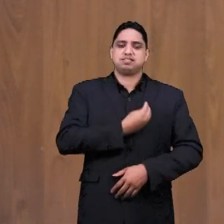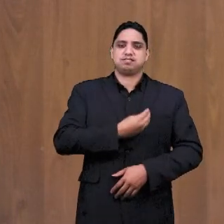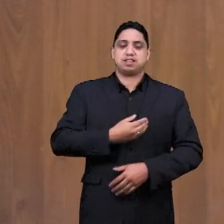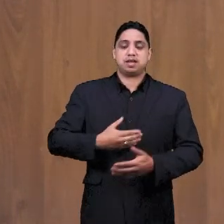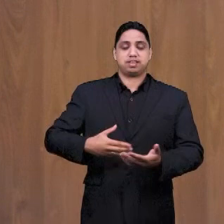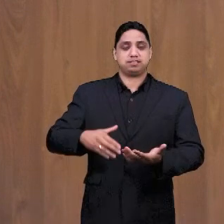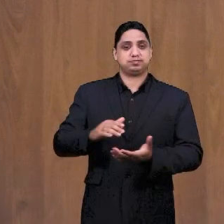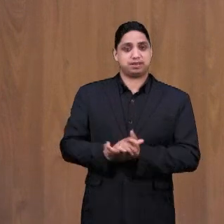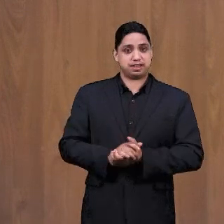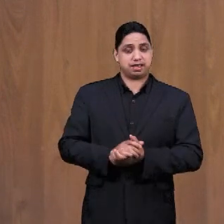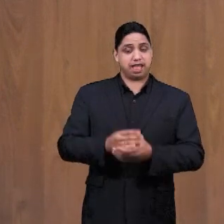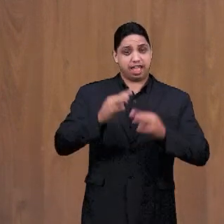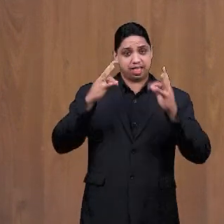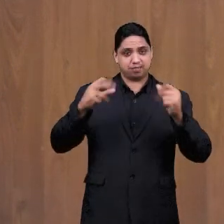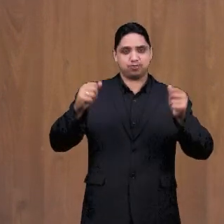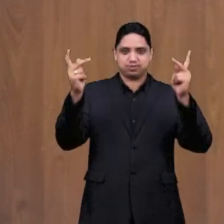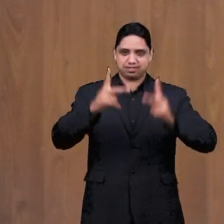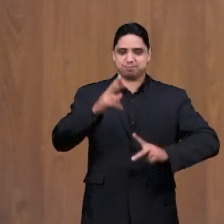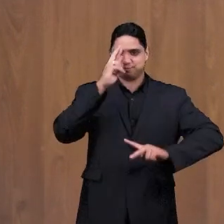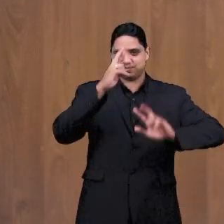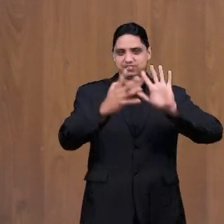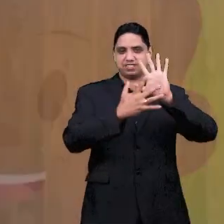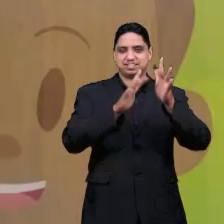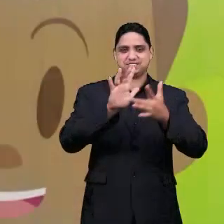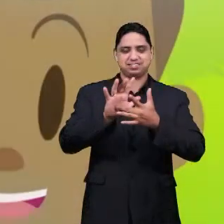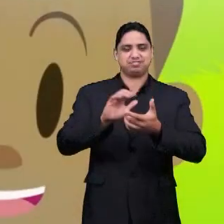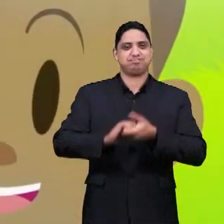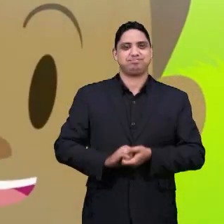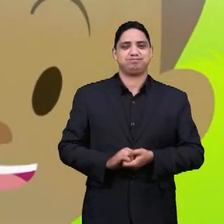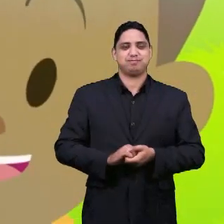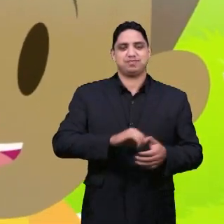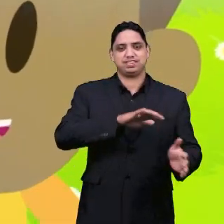À tous, la paix du Seigneur.